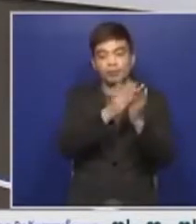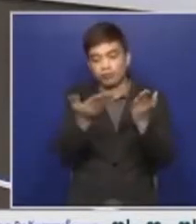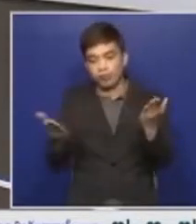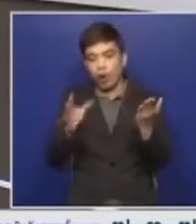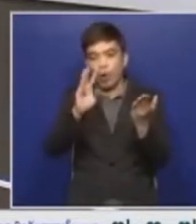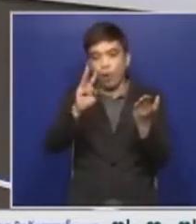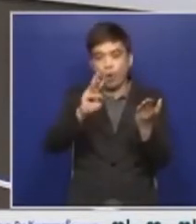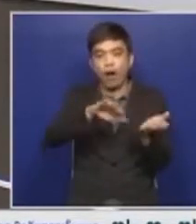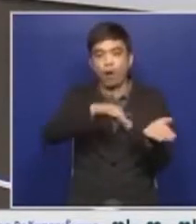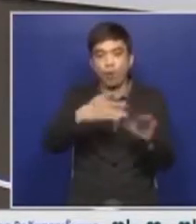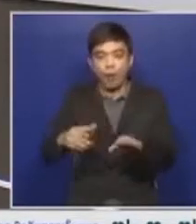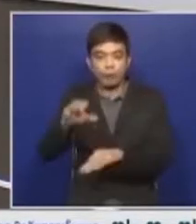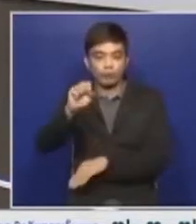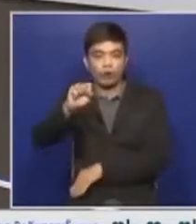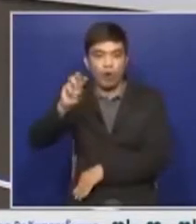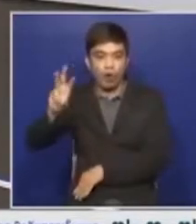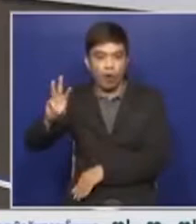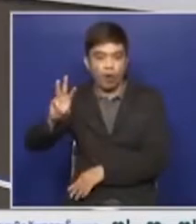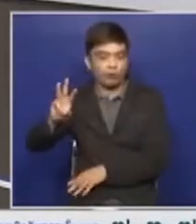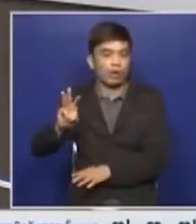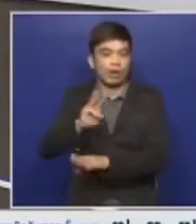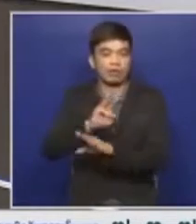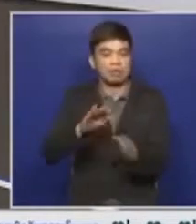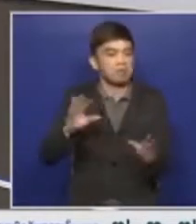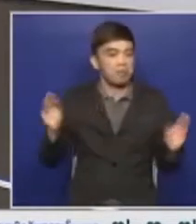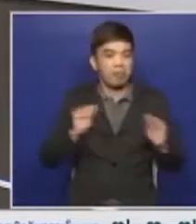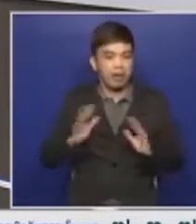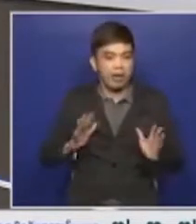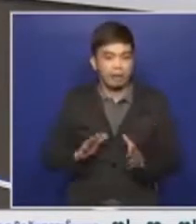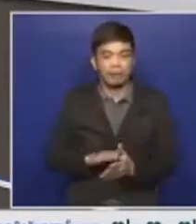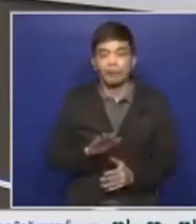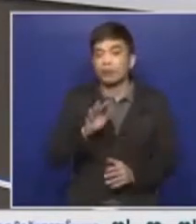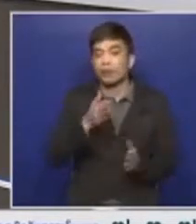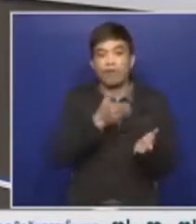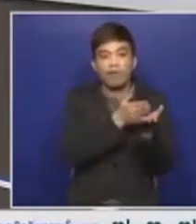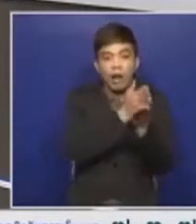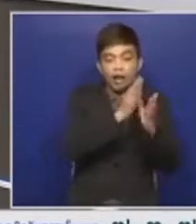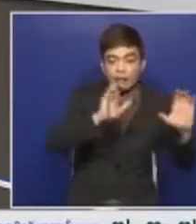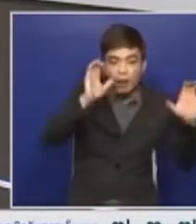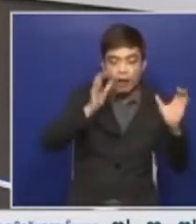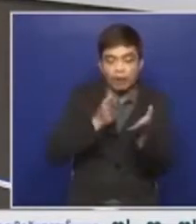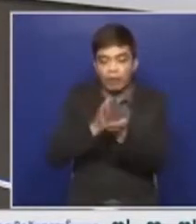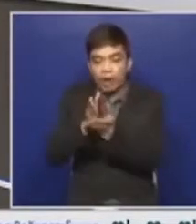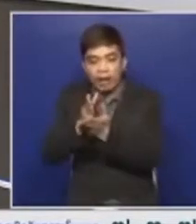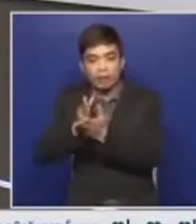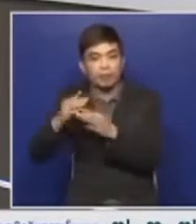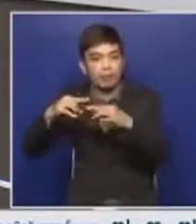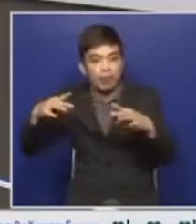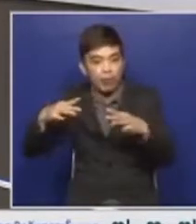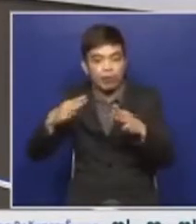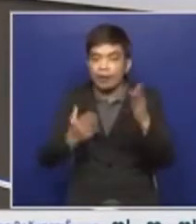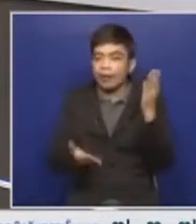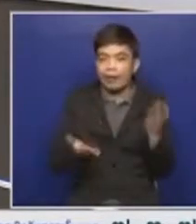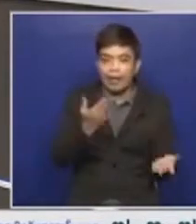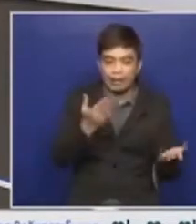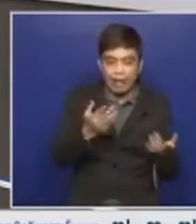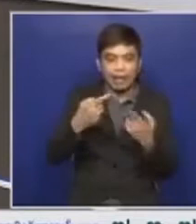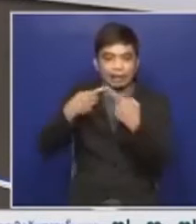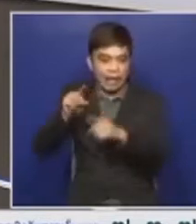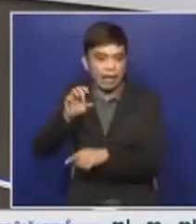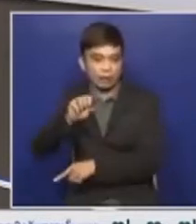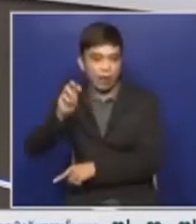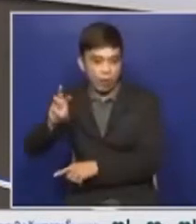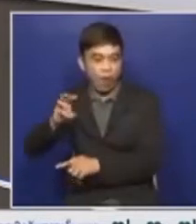วุฒิสภาไม่ว่าล่างนั้นจะถูกเสนอโดยฝ่ายรัฐบาลหรือฝ่ายค้านอย่าทำเป็นไรครับ